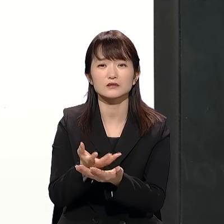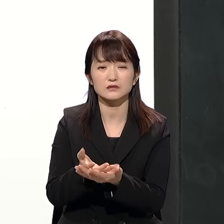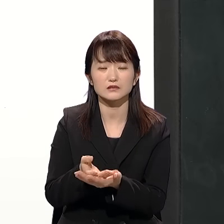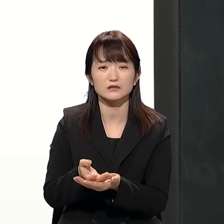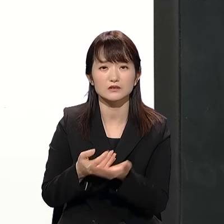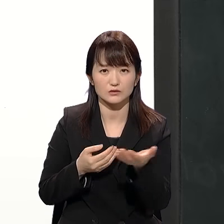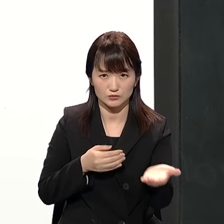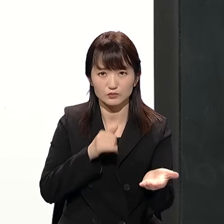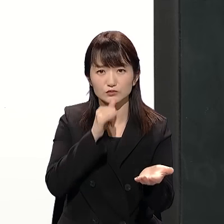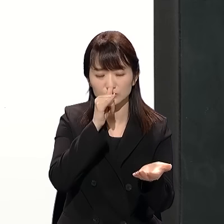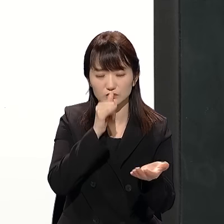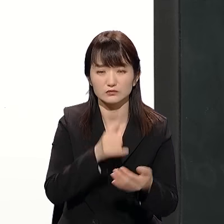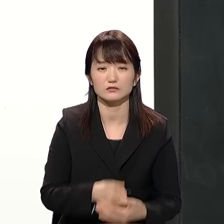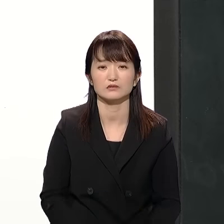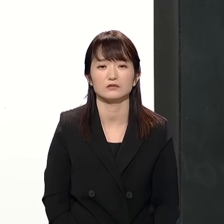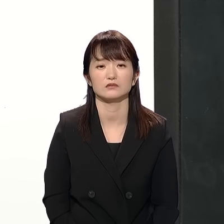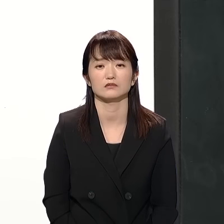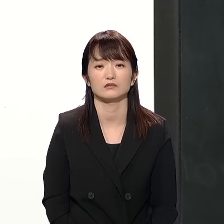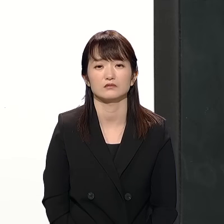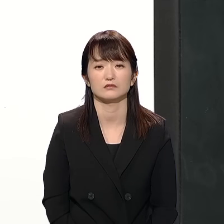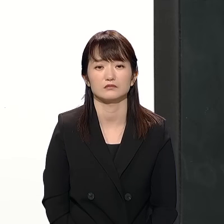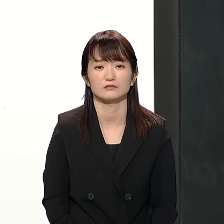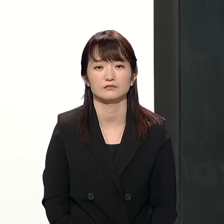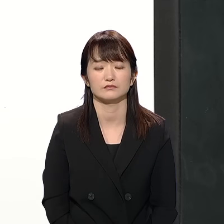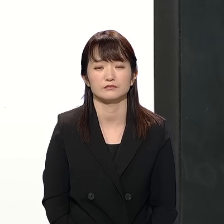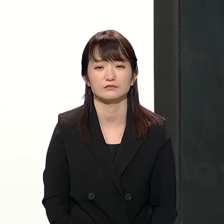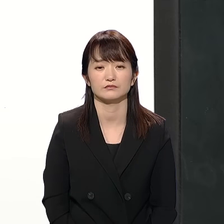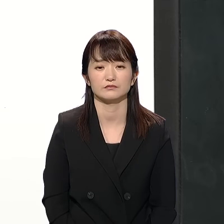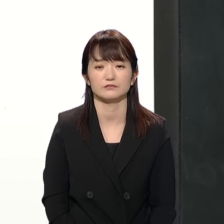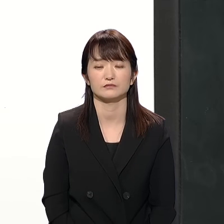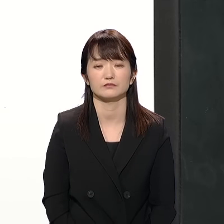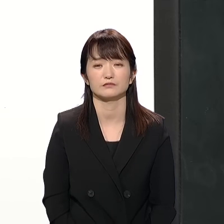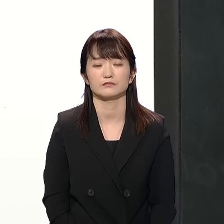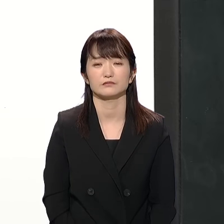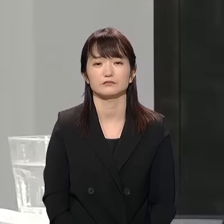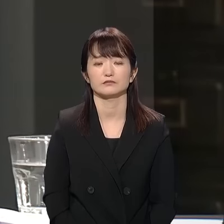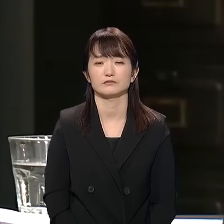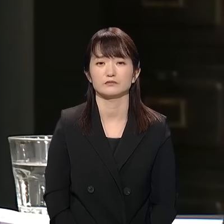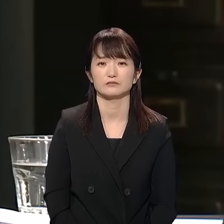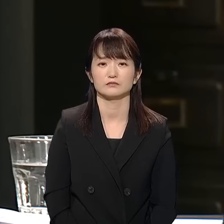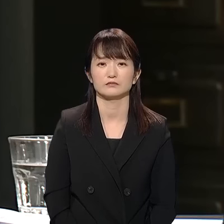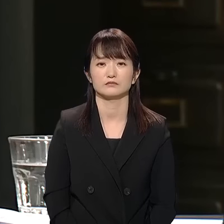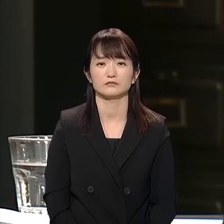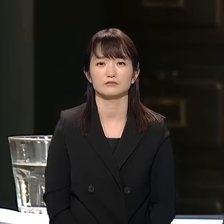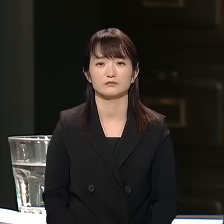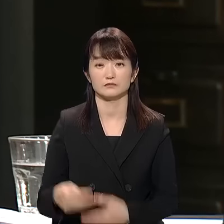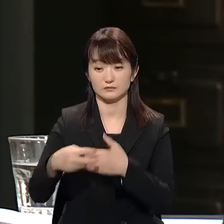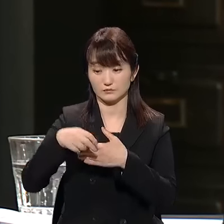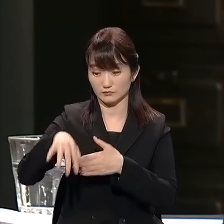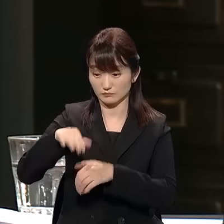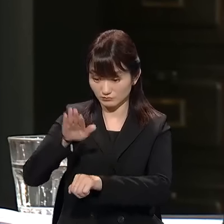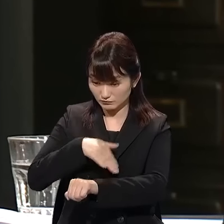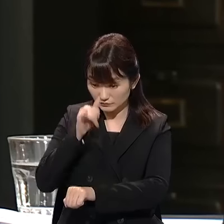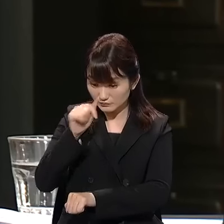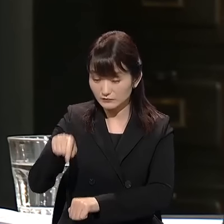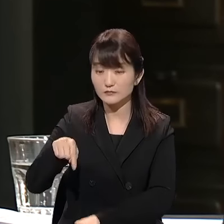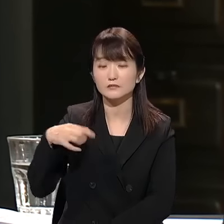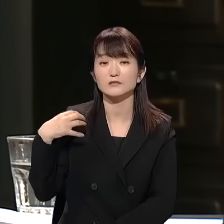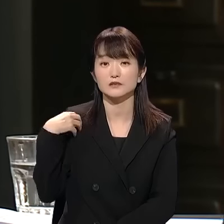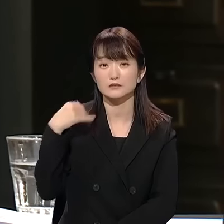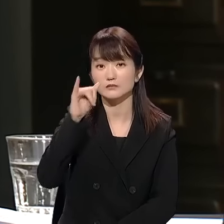수 있다 이런 식으로만 이야기를 했다고 합니다 자 뭐 병원도 잘못한 거 아니냐 책임이 있다